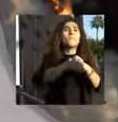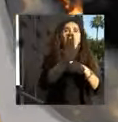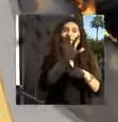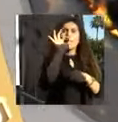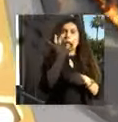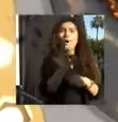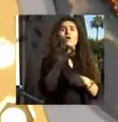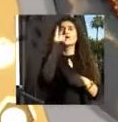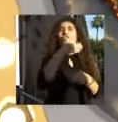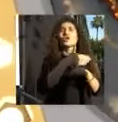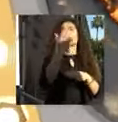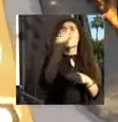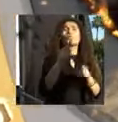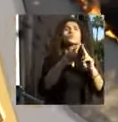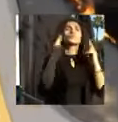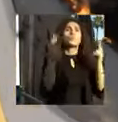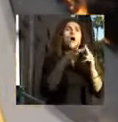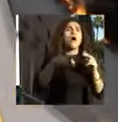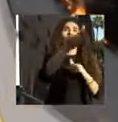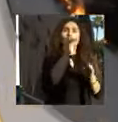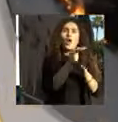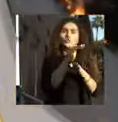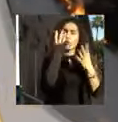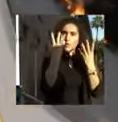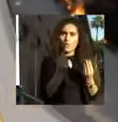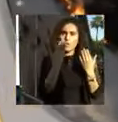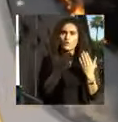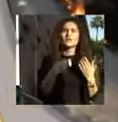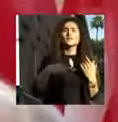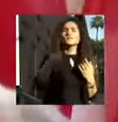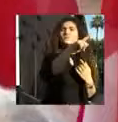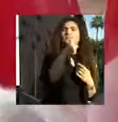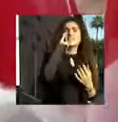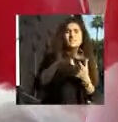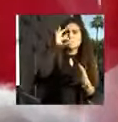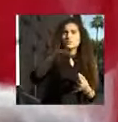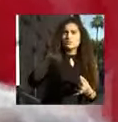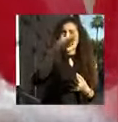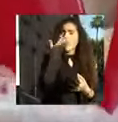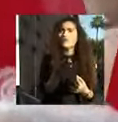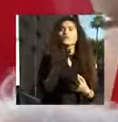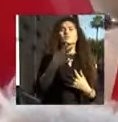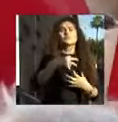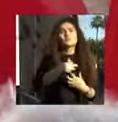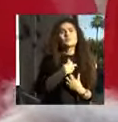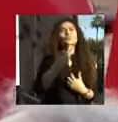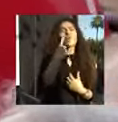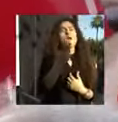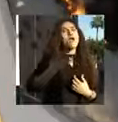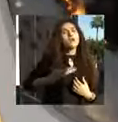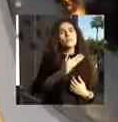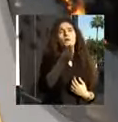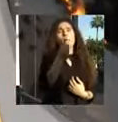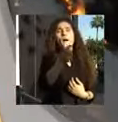geçirdik. Tüm dünya yaşadı. Arzu etmezdik. İnsanlar muhtaç oldu. Ekmeğe muhtaç